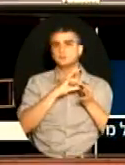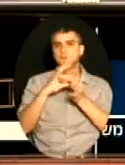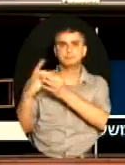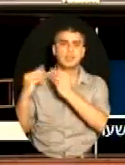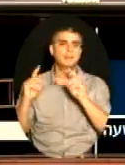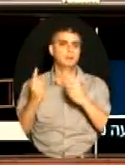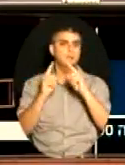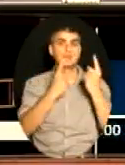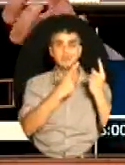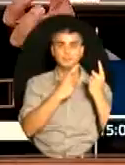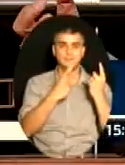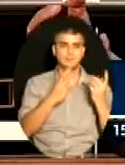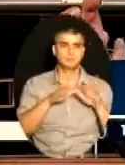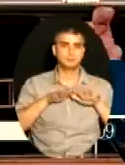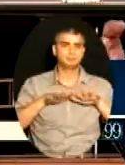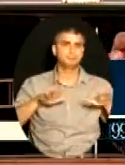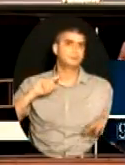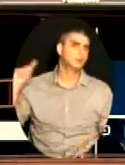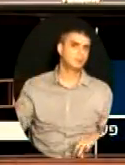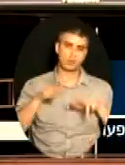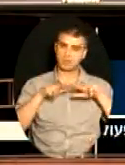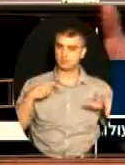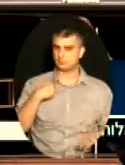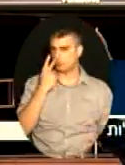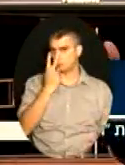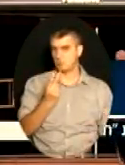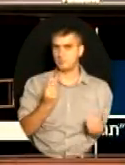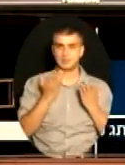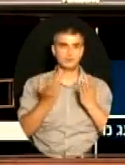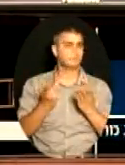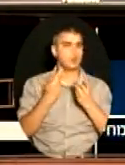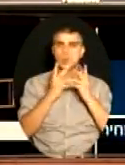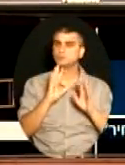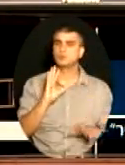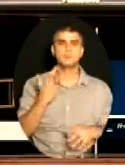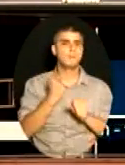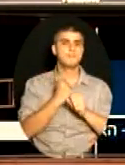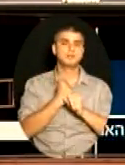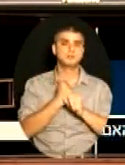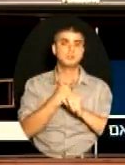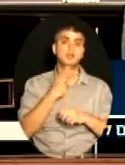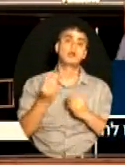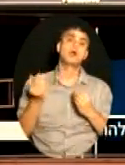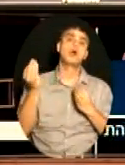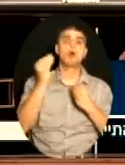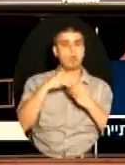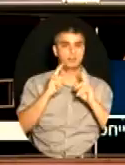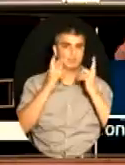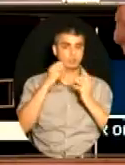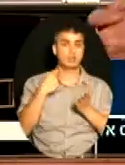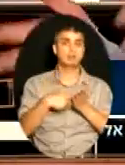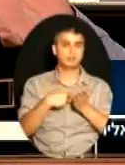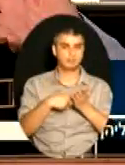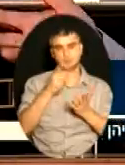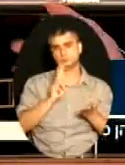אירועים, שמתפשטים באמת בכל הארץ, ואנחנו רואים את הדברים האלה, ולא משנה מה המעשה, אלא עוד מקרה של תג